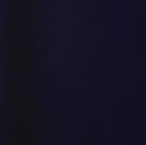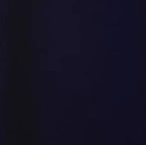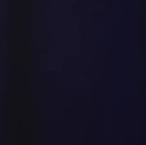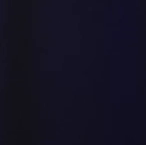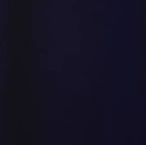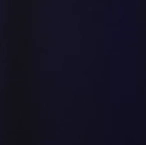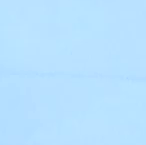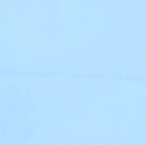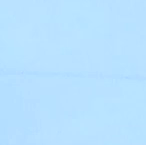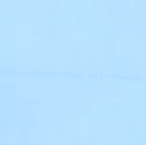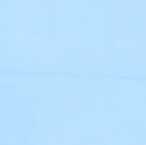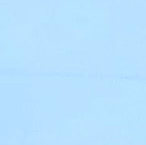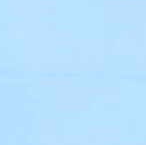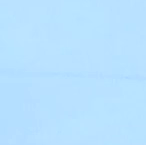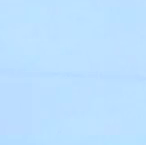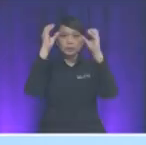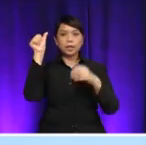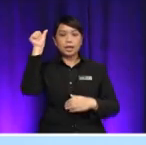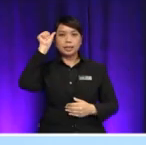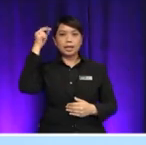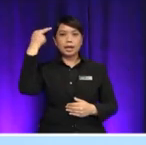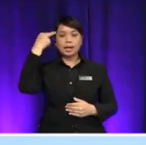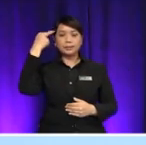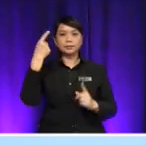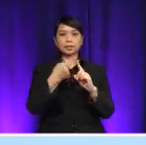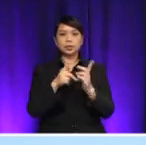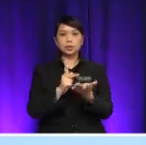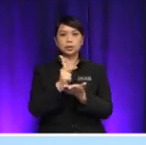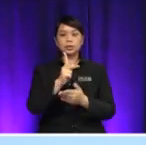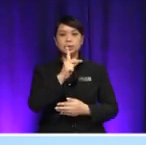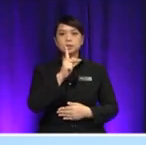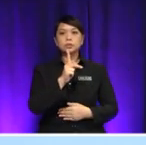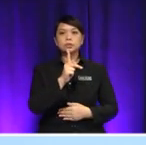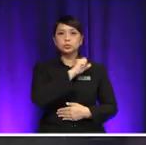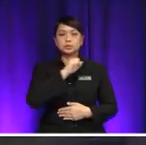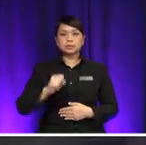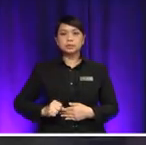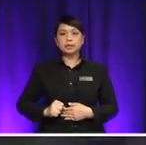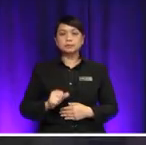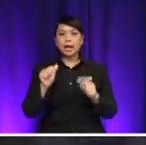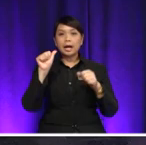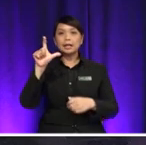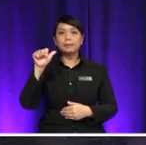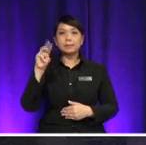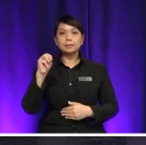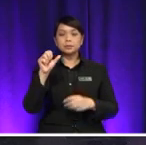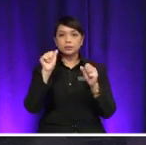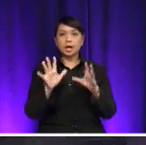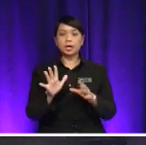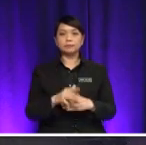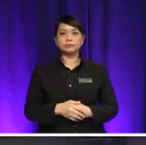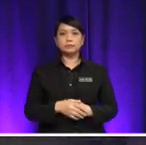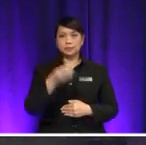dengan Islam Sultan Alamsyah Assalamualaikum apa kabar Waalaikumsalam